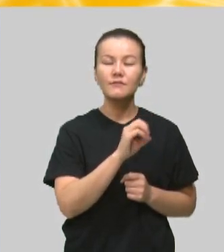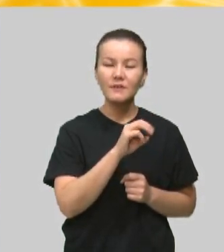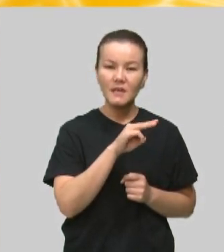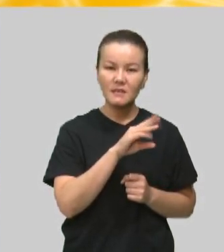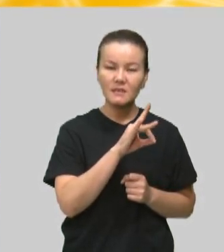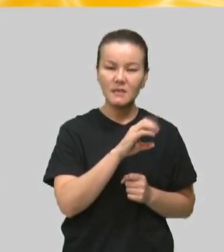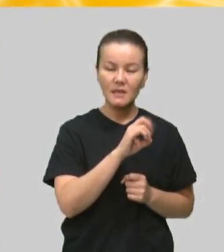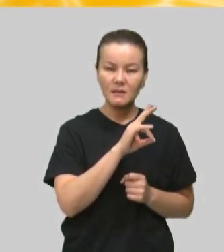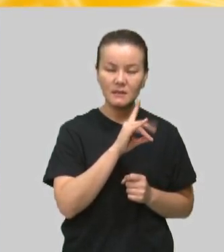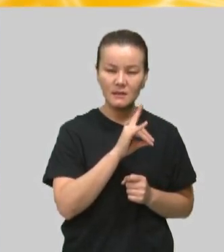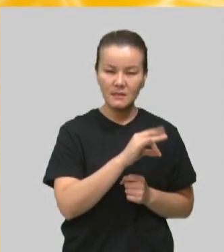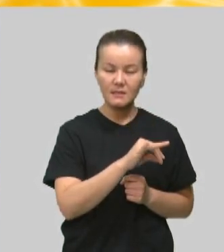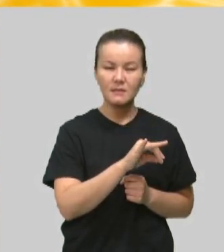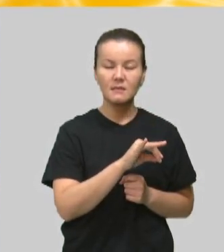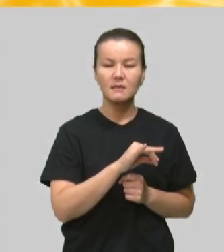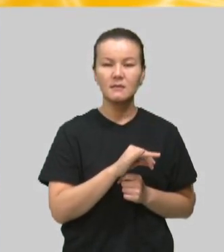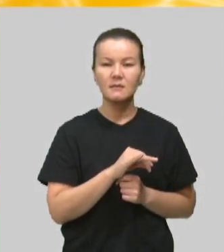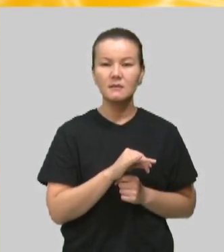ветреный,